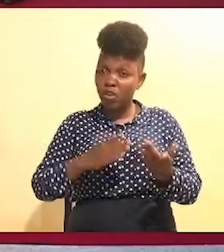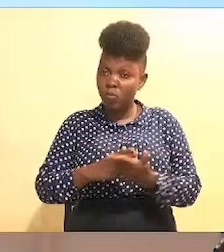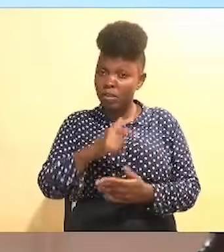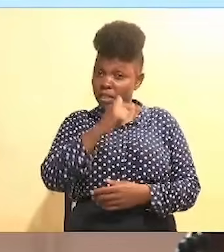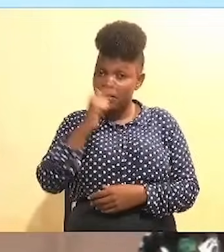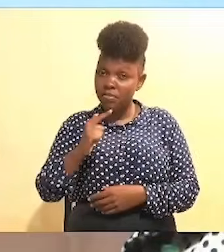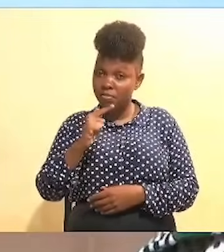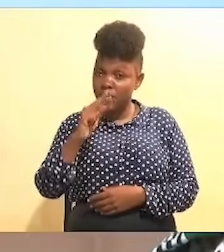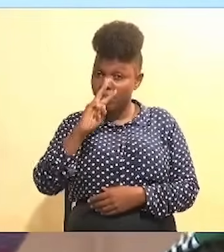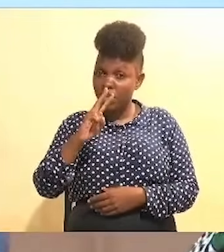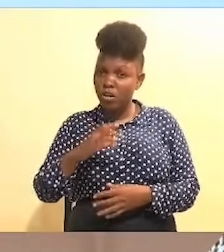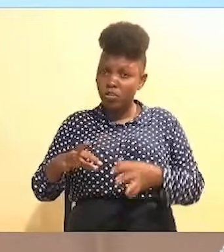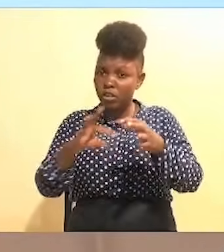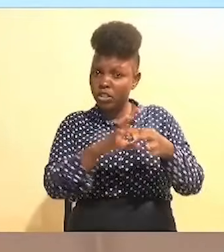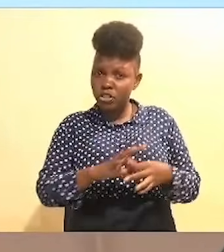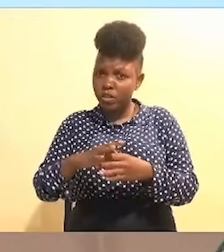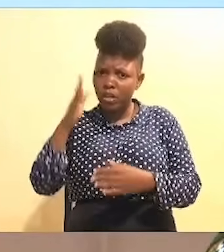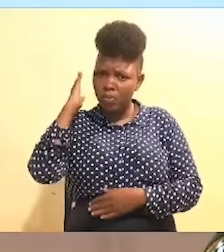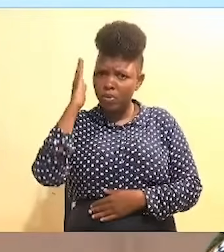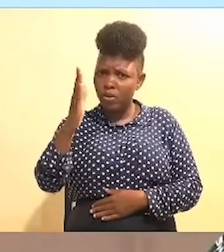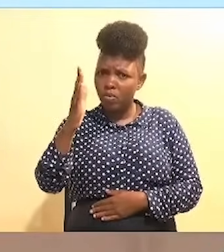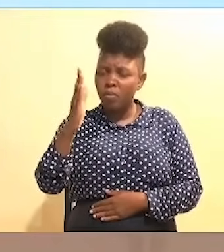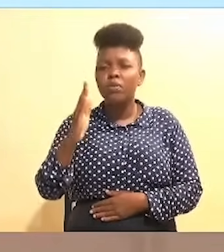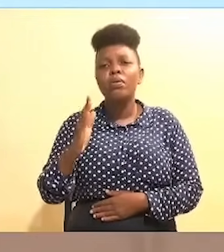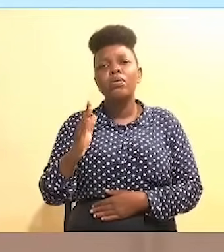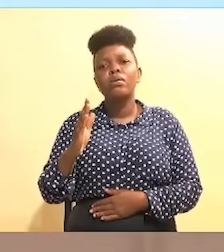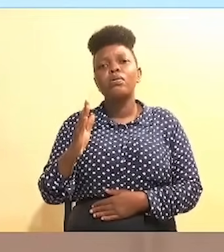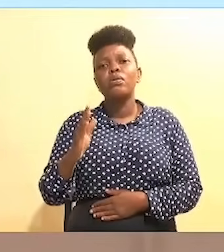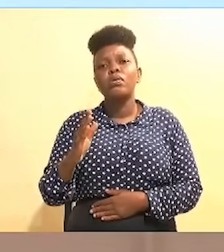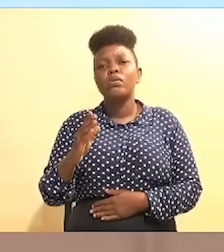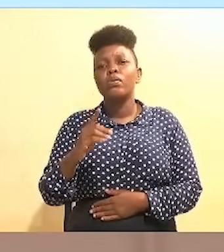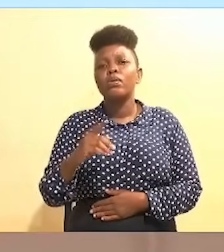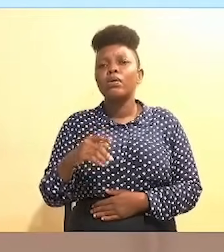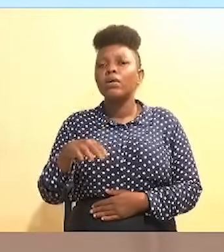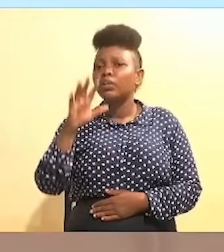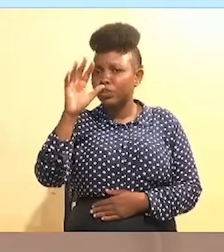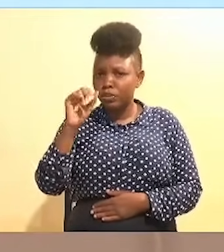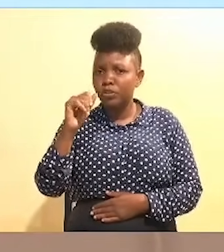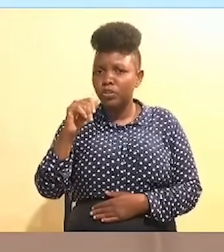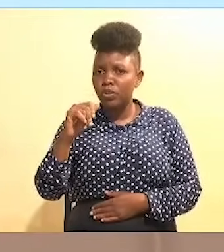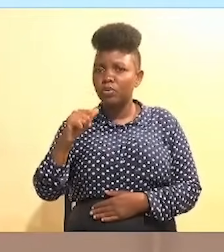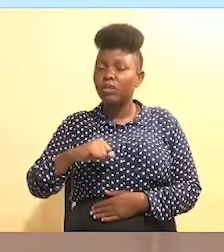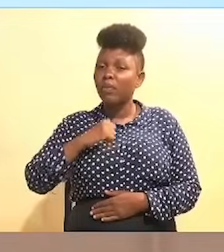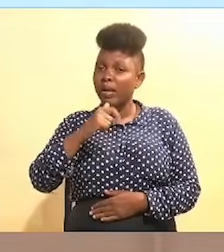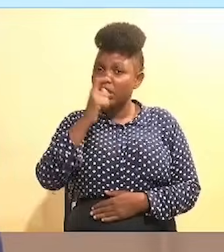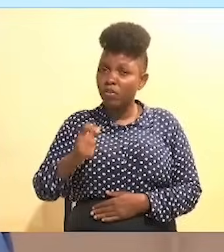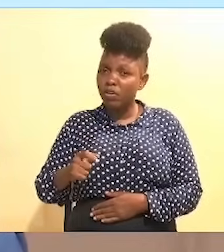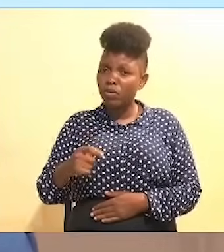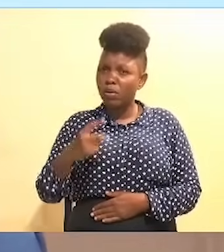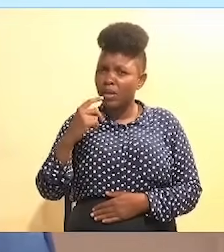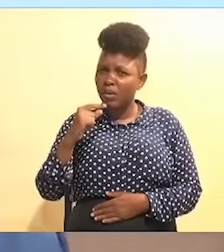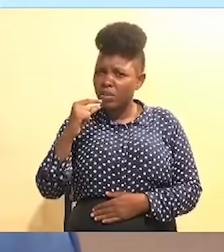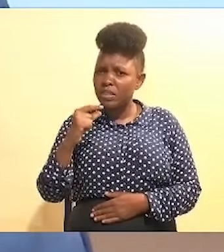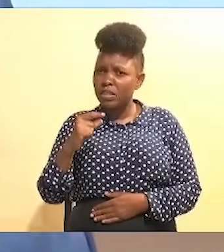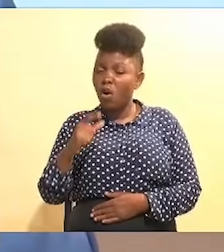tutaungana nanyi moja kwa moja. Unasema mchungaji nina maumivu katika mwili wangu, na wetu sogea, mtawakilisha wachache, hamwezi kuja wote, lakini kwa wale